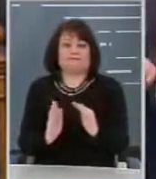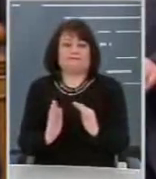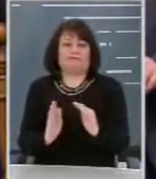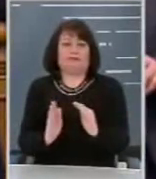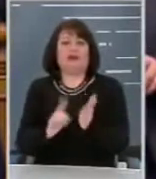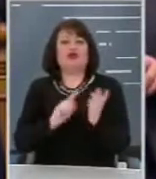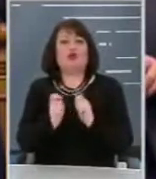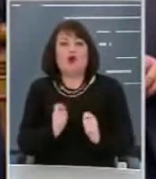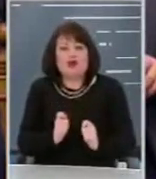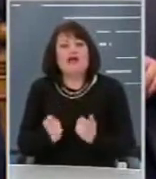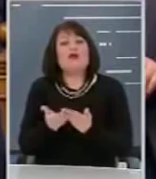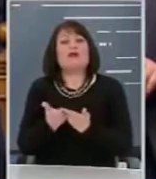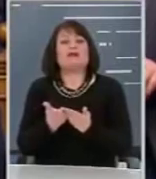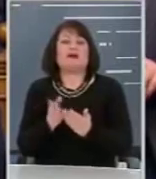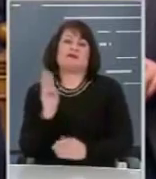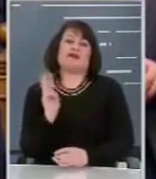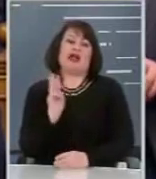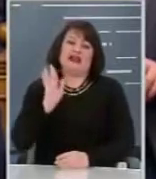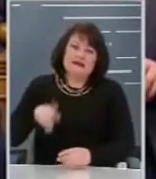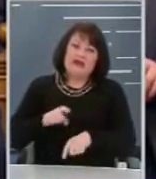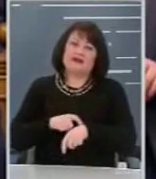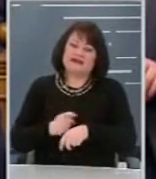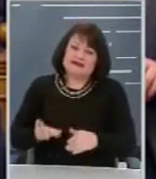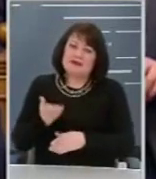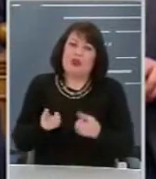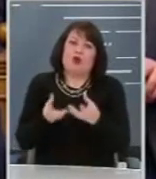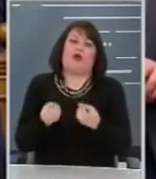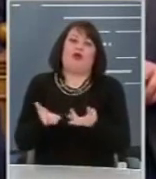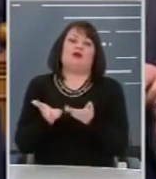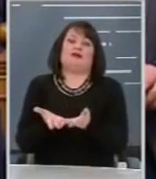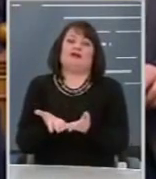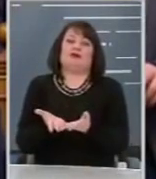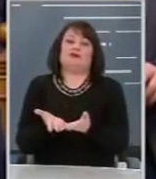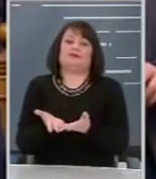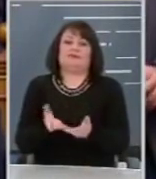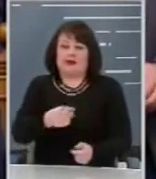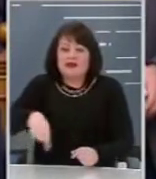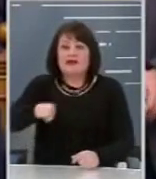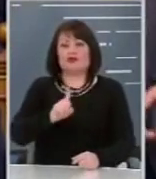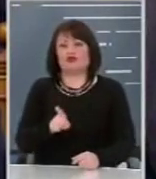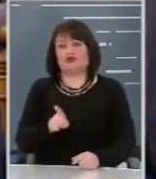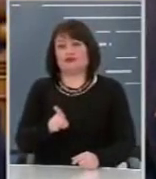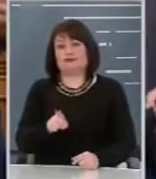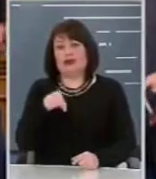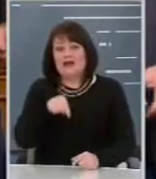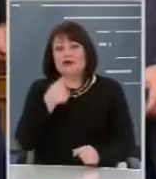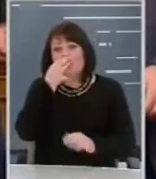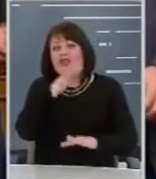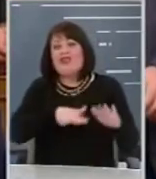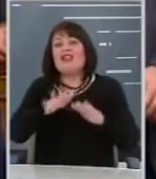έφερε τροπολογίες της τελευταίας στιγμής, χαριστικές, για κάποιον από όλους αυτούς τους κυρίους. Αυτό είναι